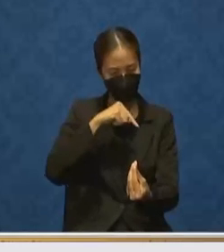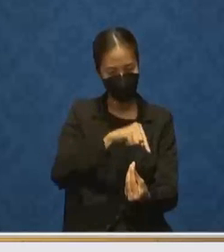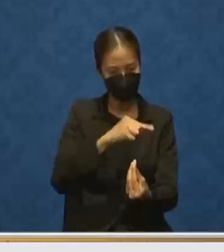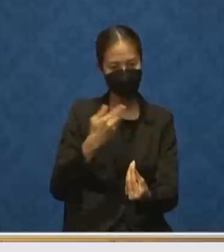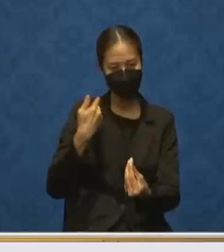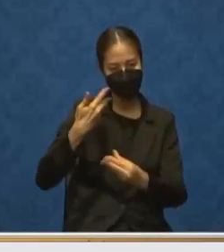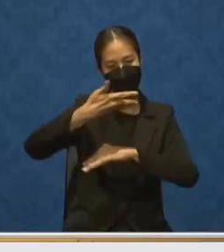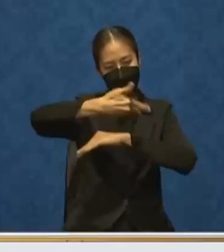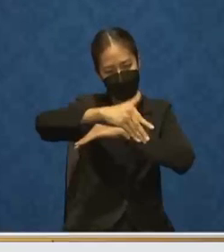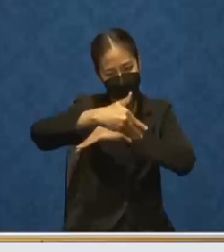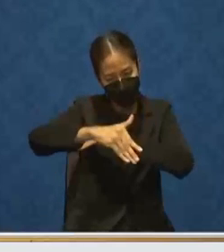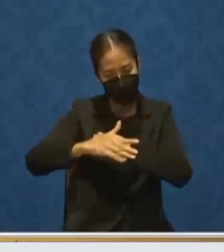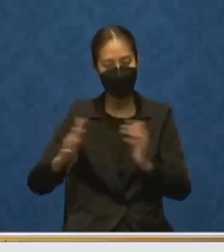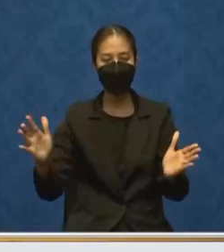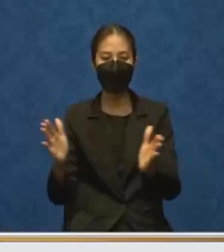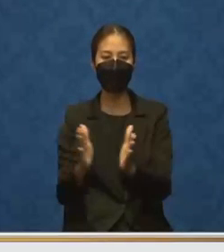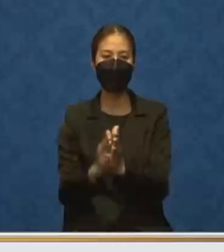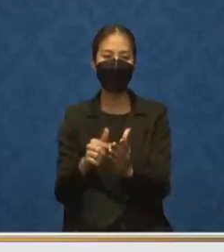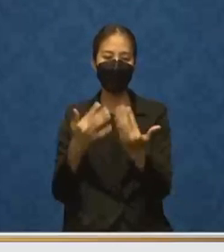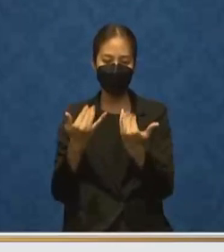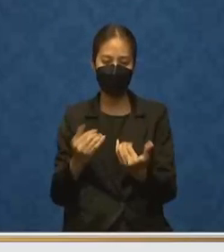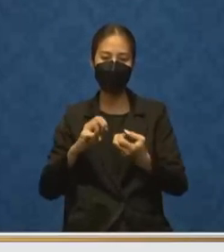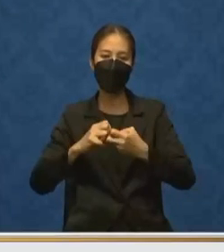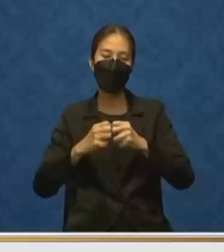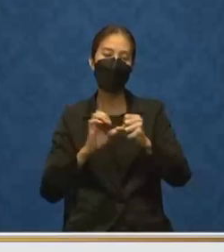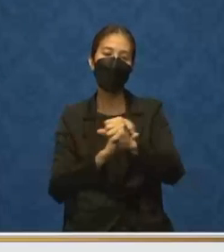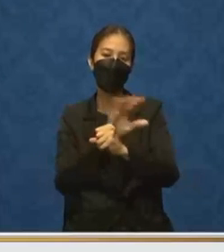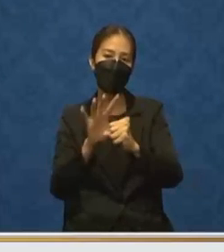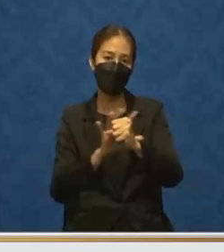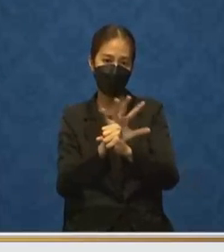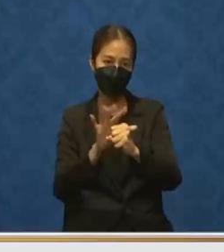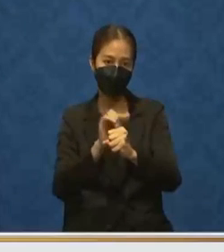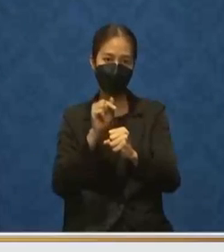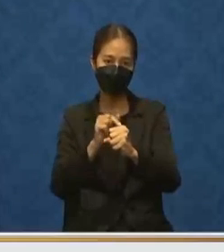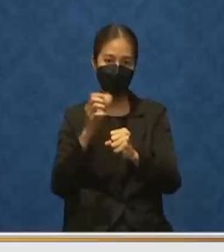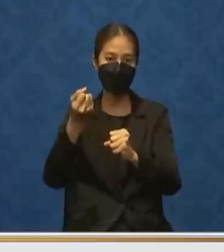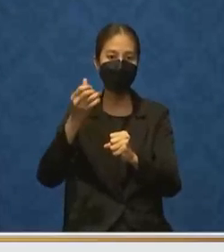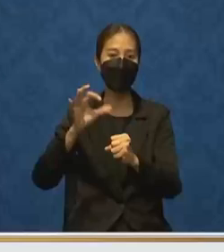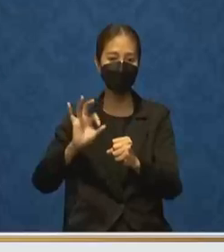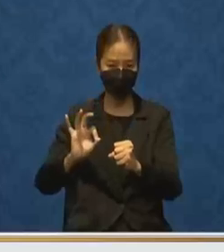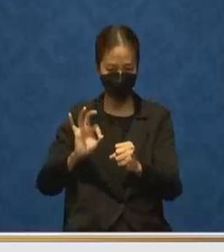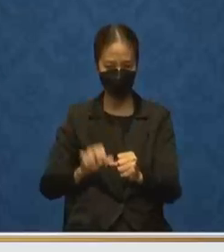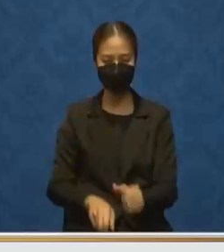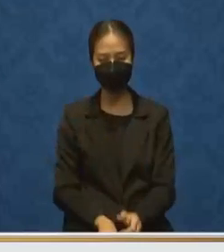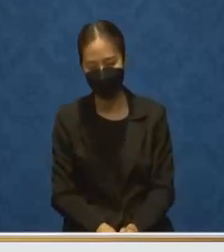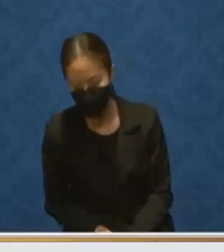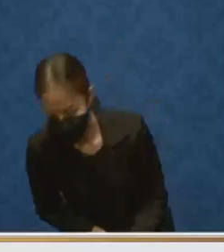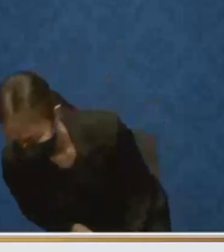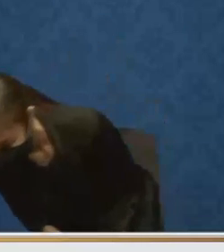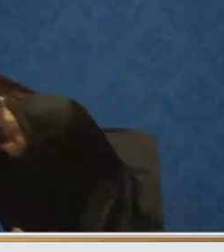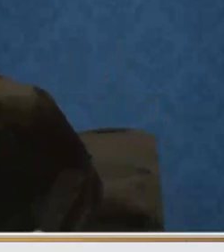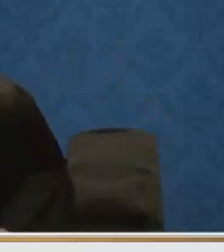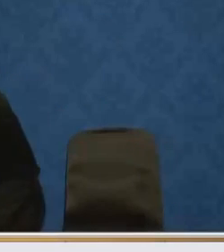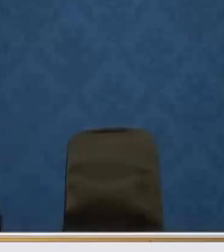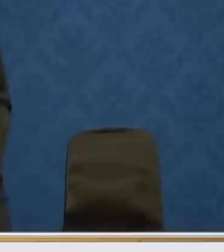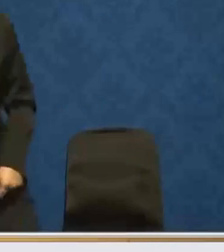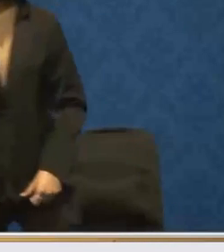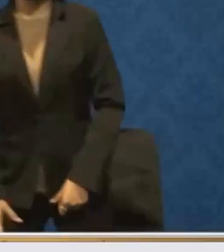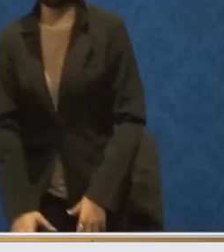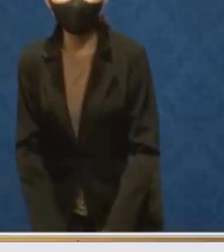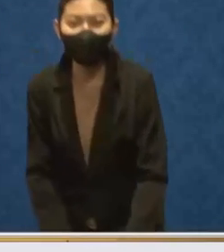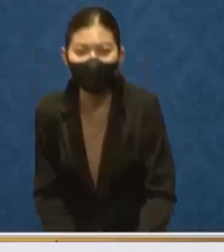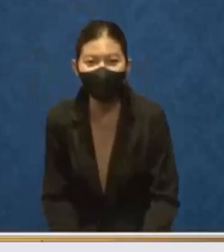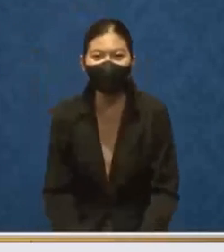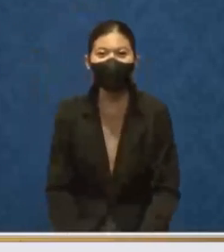ายนอกประเทศรวมทั้งสถานการณ์การแพร่ระบาดของโรคติดเชื้อไวรัสโคโรนา2019สำหรับภาวะเศรษฐกิ